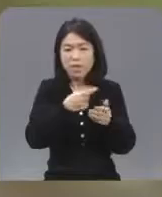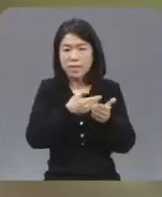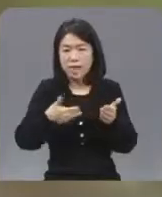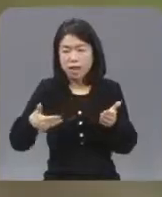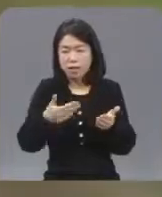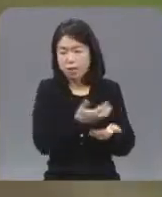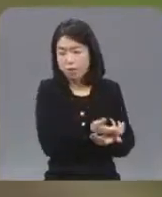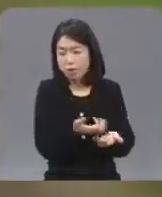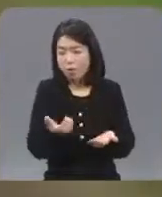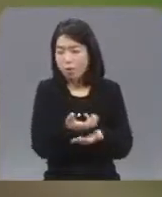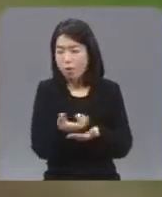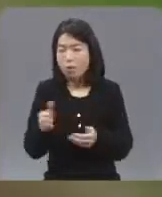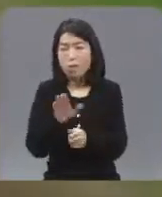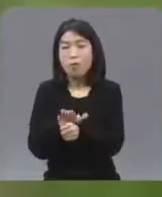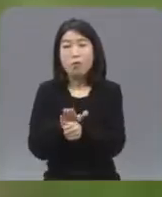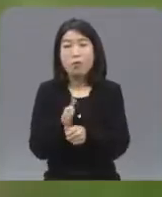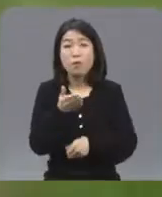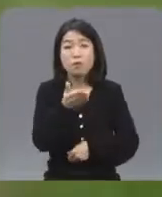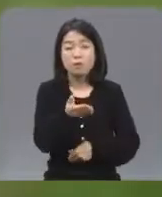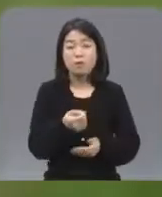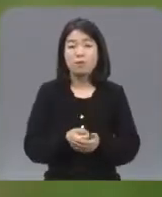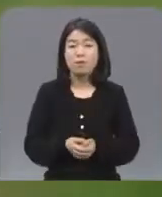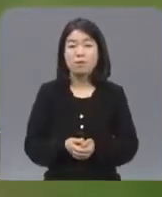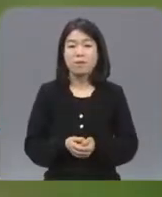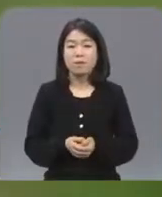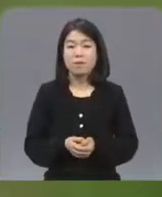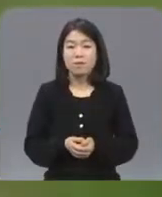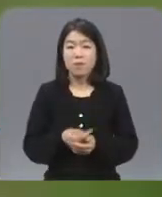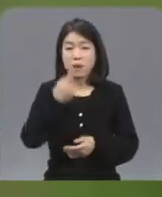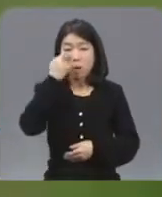하천까지 옮겨주는 도움의 손길. 엄마 좀 봐.